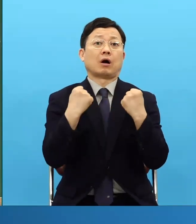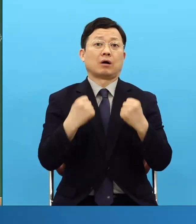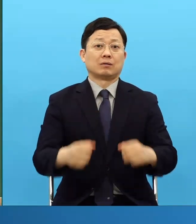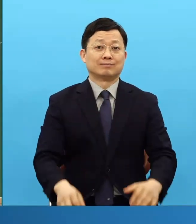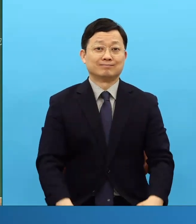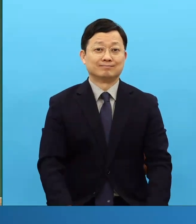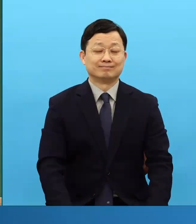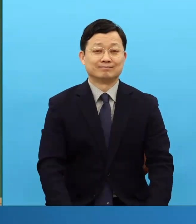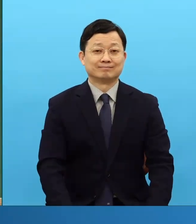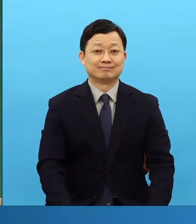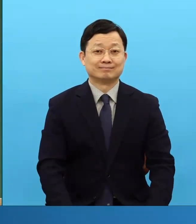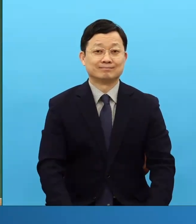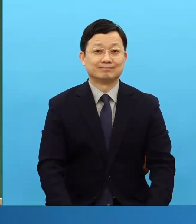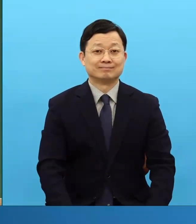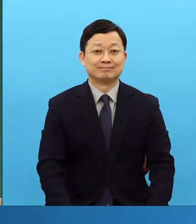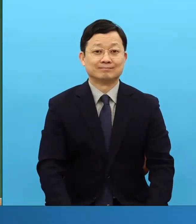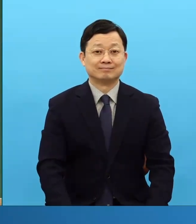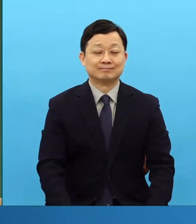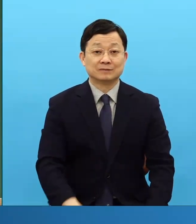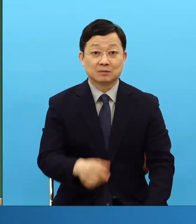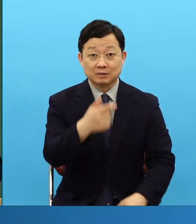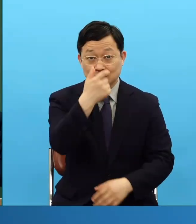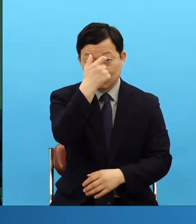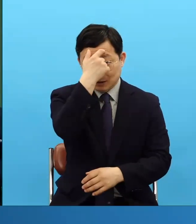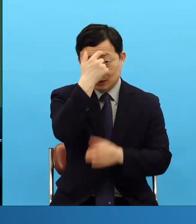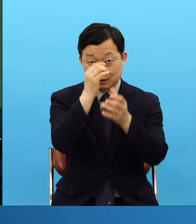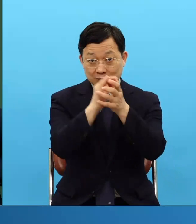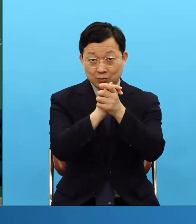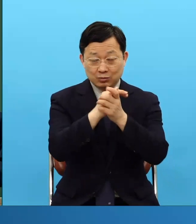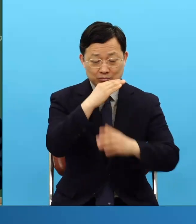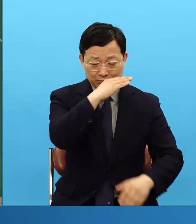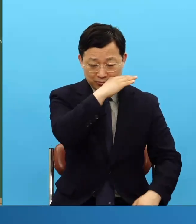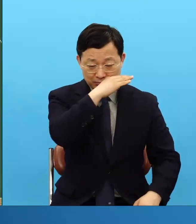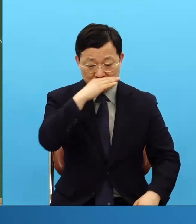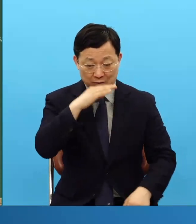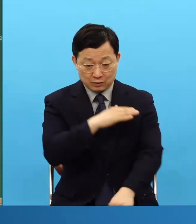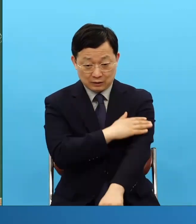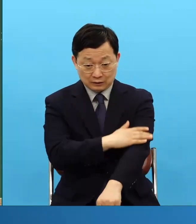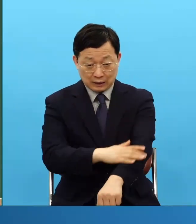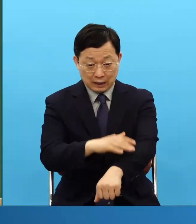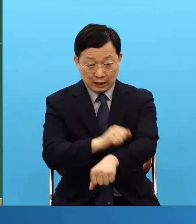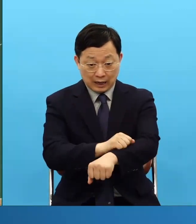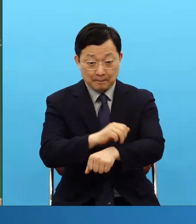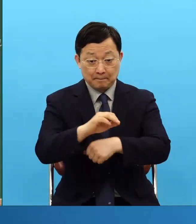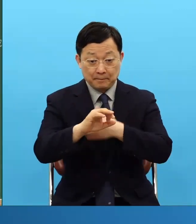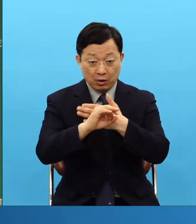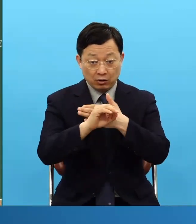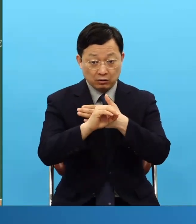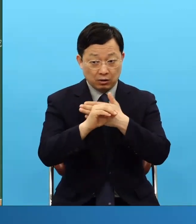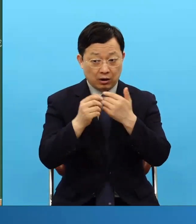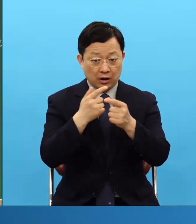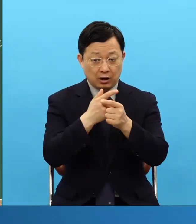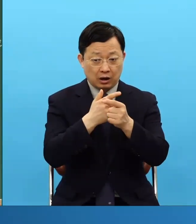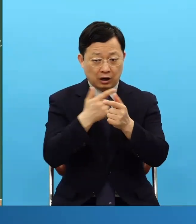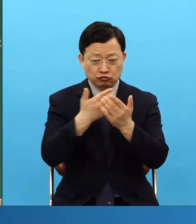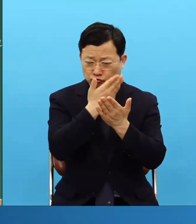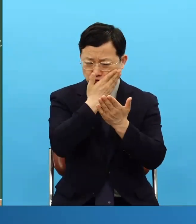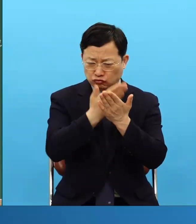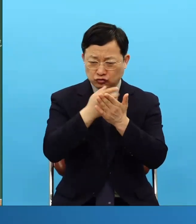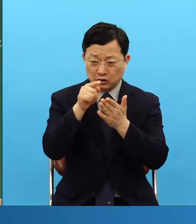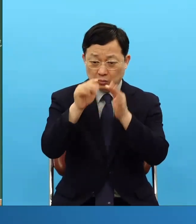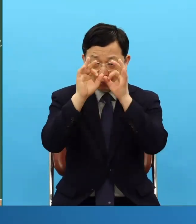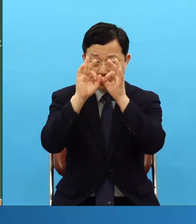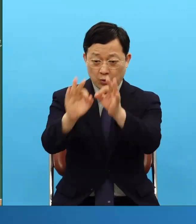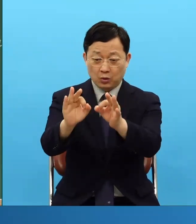해버리면 중요한 그 보이기 시작하죠. And if you properly pray, you begin to see important things. 창세기